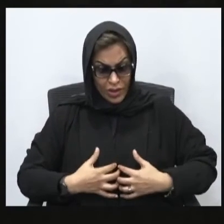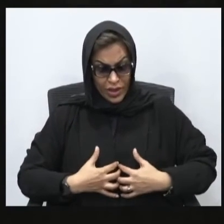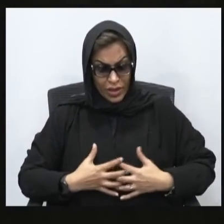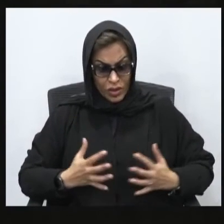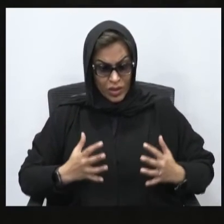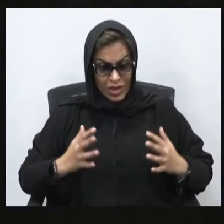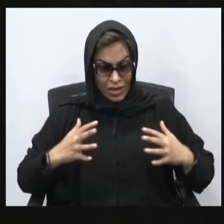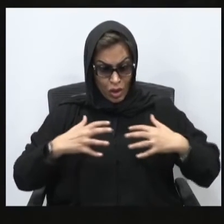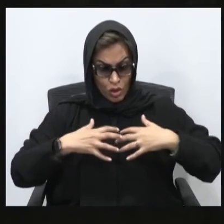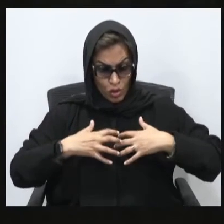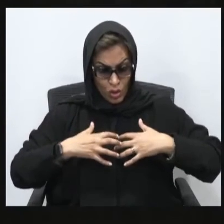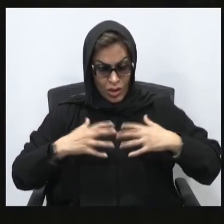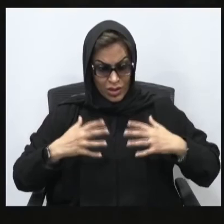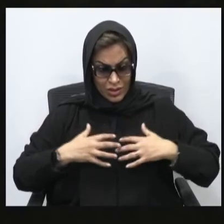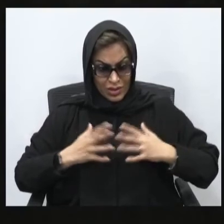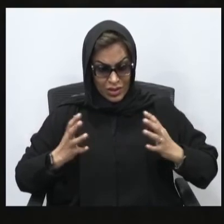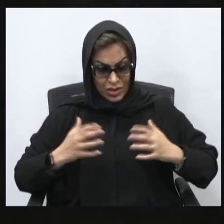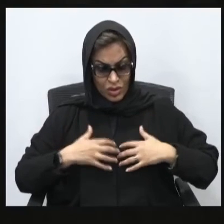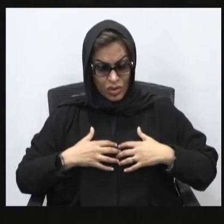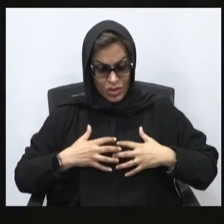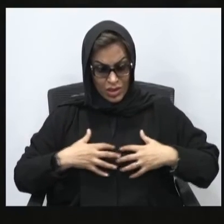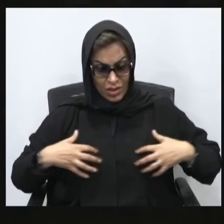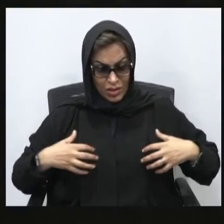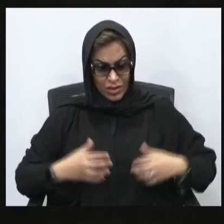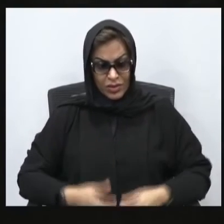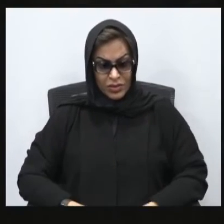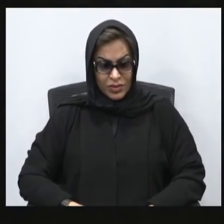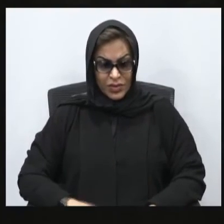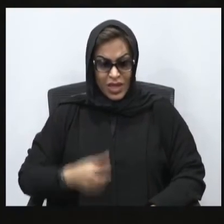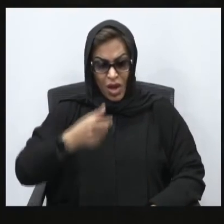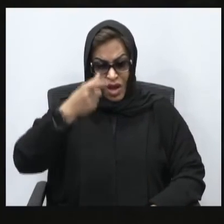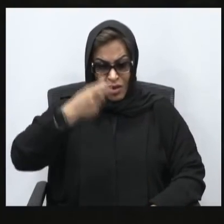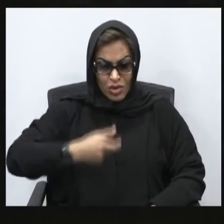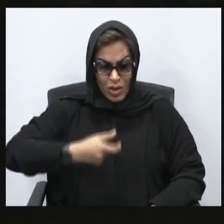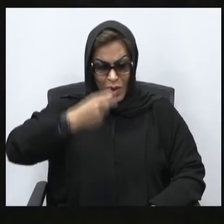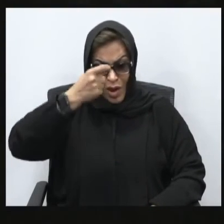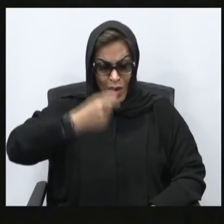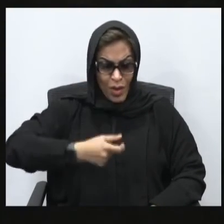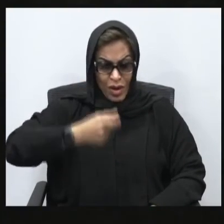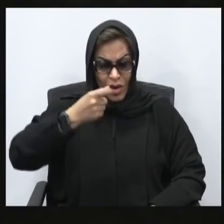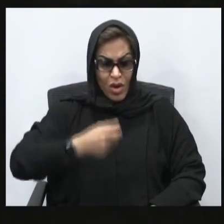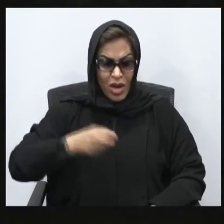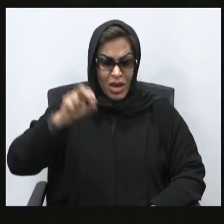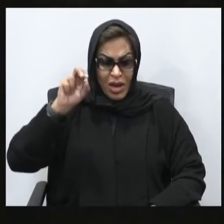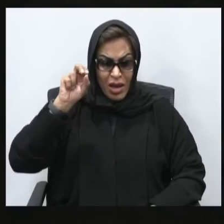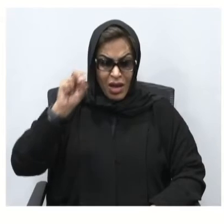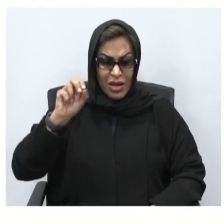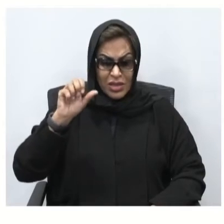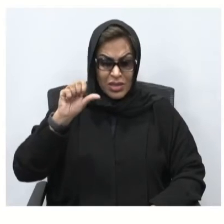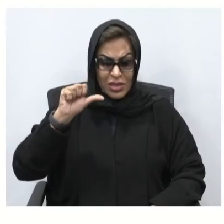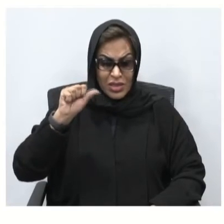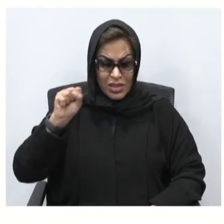احنا قلنا قصبه صح تتفرع ه القصبه الى فرعين في كل رئه اسمها قصيبه